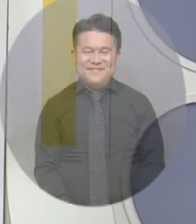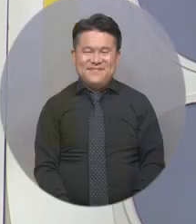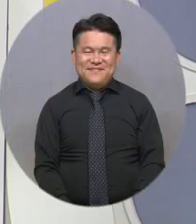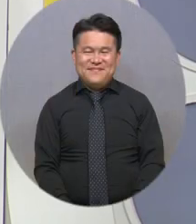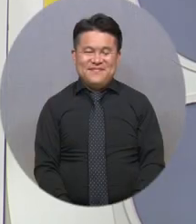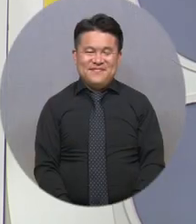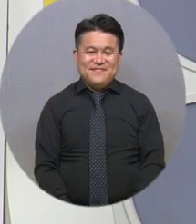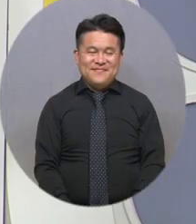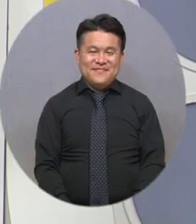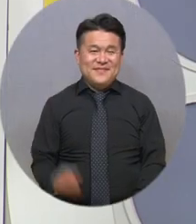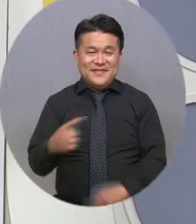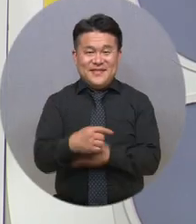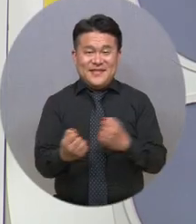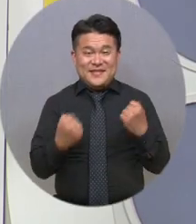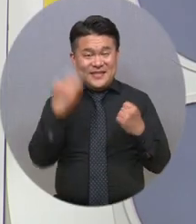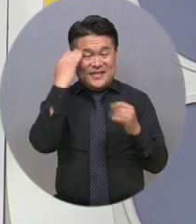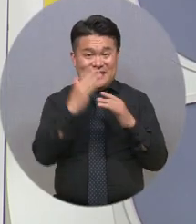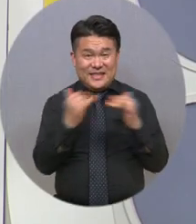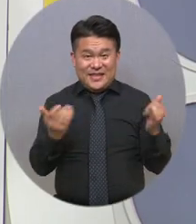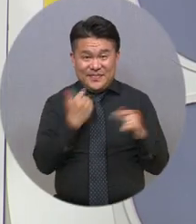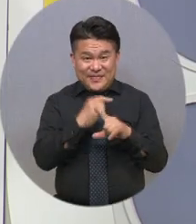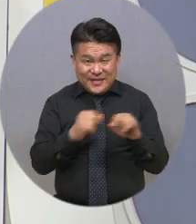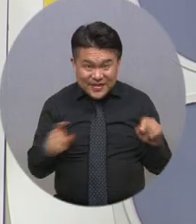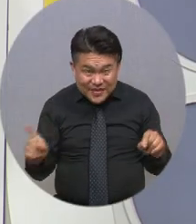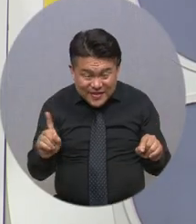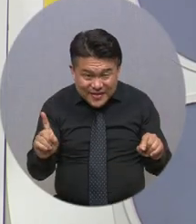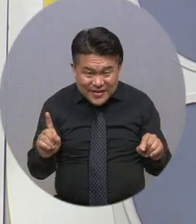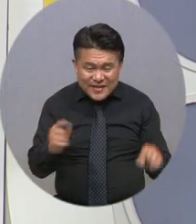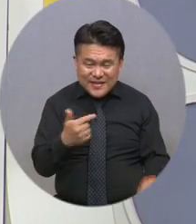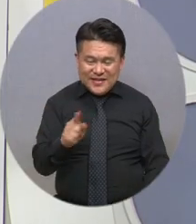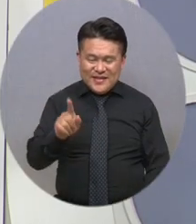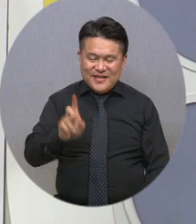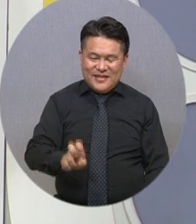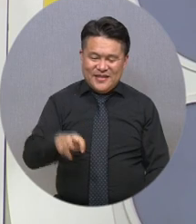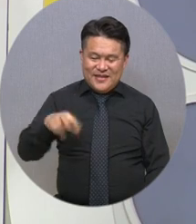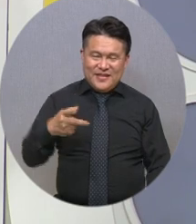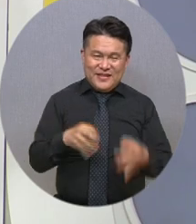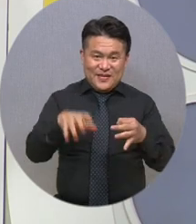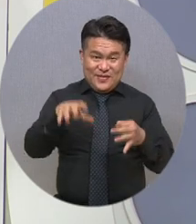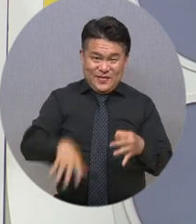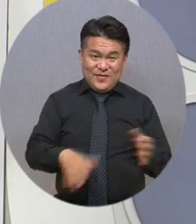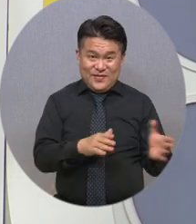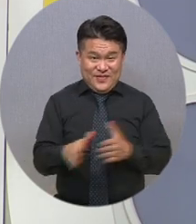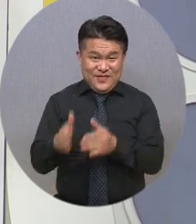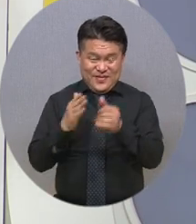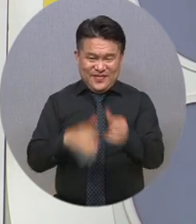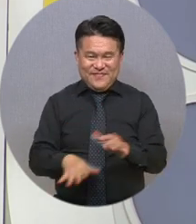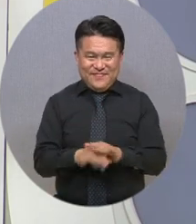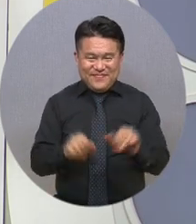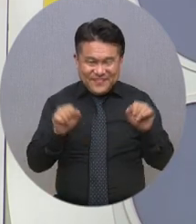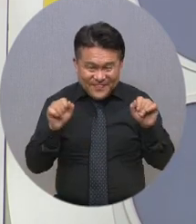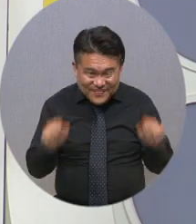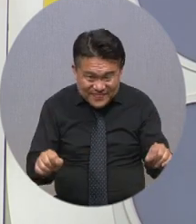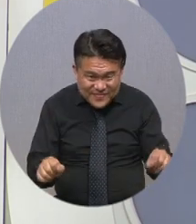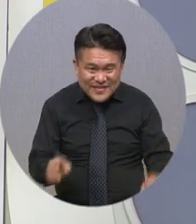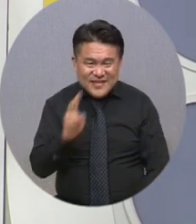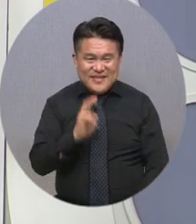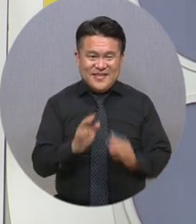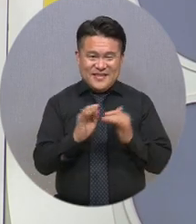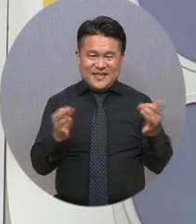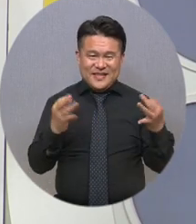건강한 한국인의 밥상은 남도장터에서 준비하세요. 복지TV 시청자 여러분 안녕하세요. 국민안내양 가수